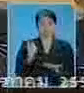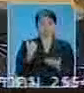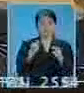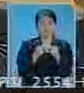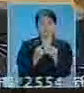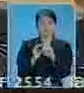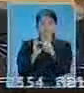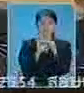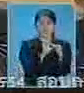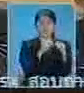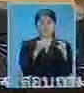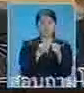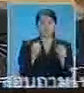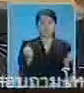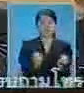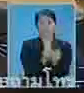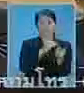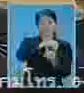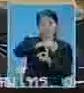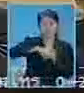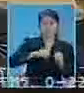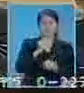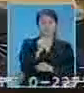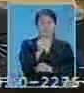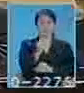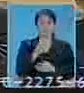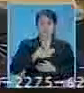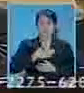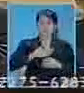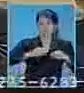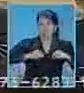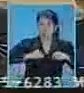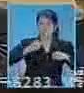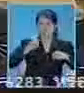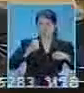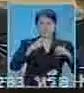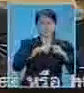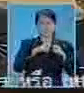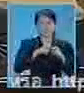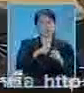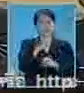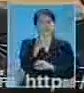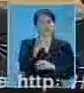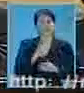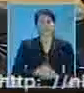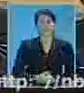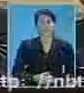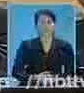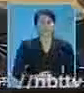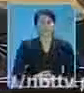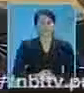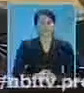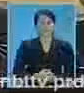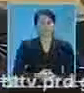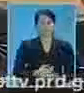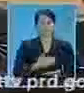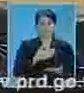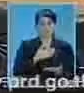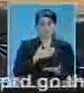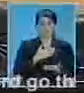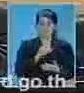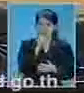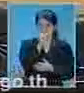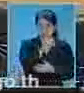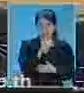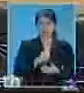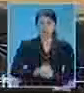รษฐกิจเราสามารถที่จะรับภาระหนี้สาธารณะนี้ได้โดยไม่มีปัญหาแต่อย่างใดต่อเสถียรภาพและผมก็กล้าที่จะพูดนะ